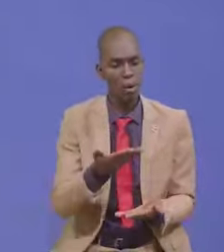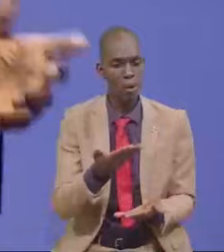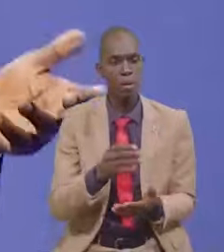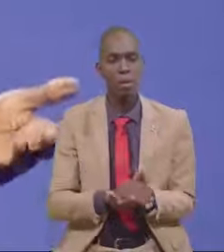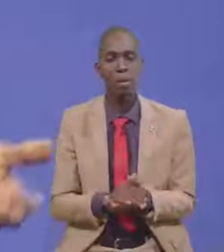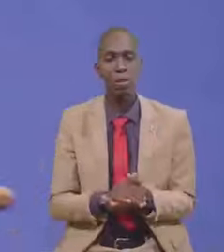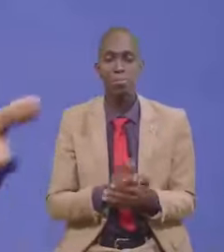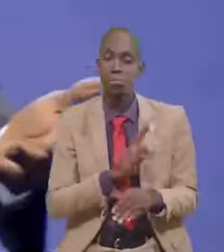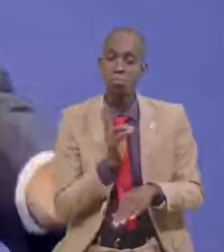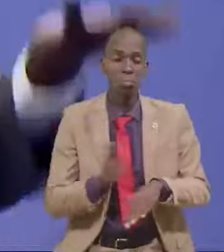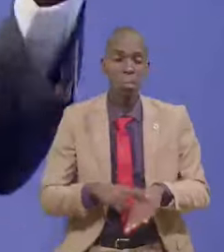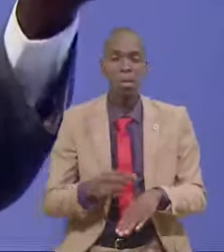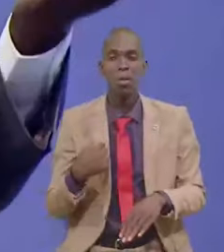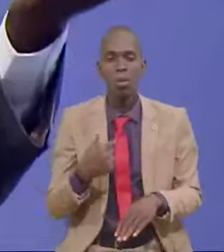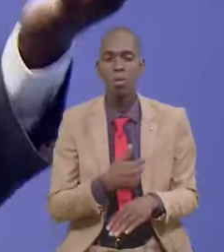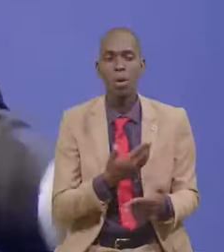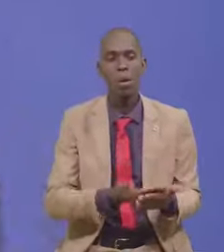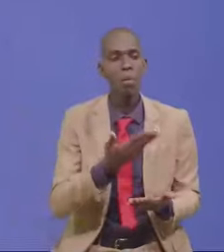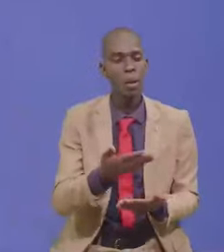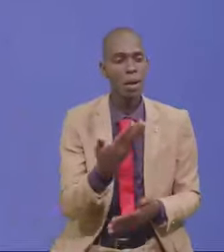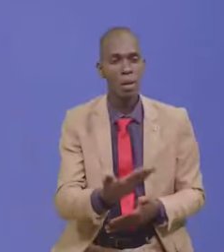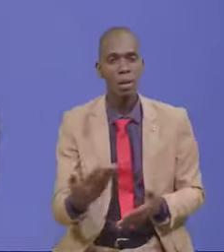en réalité nous achetons avec de l'argent.